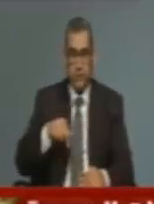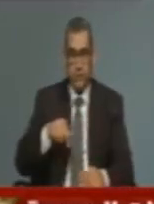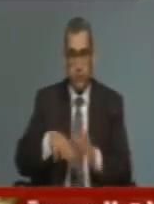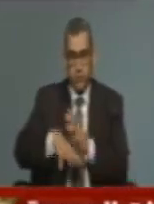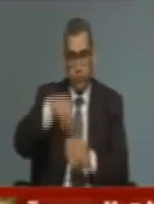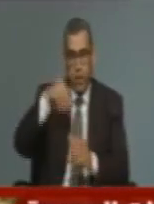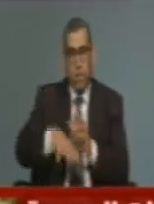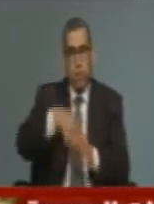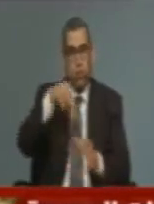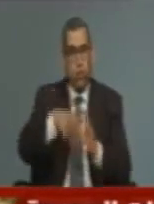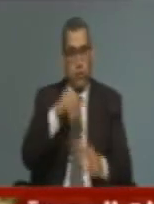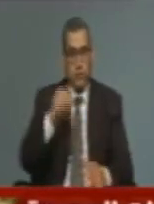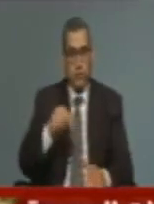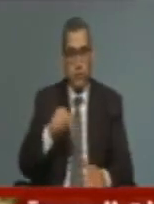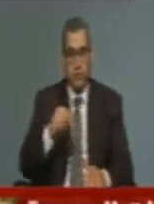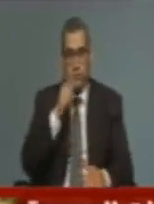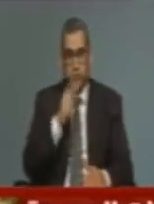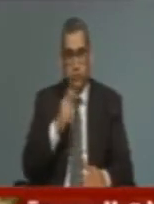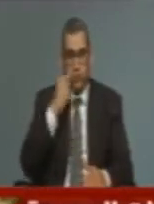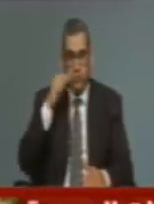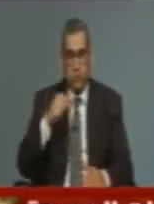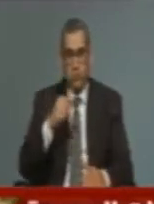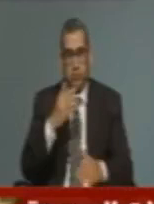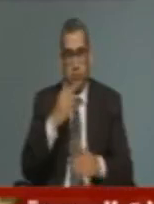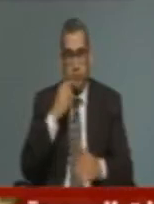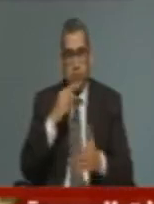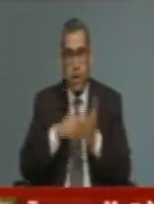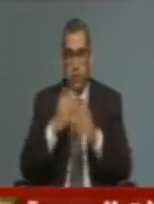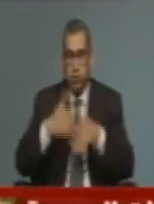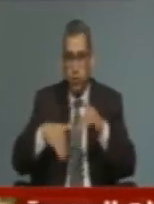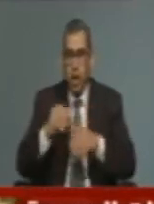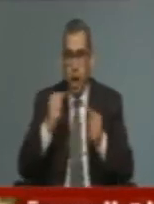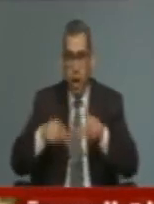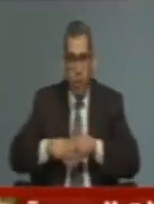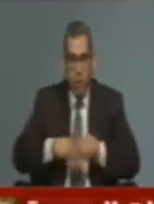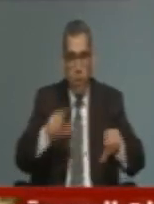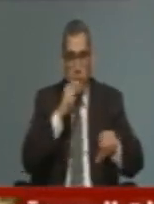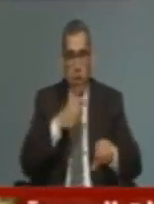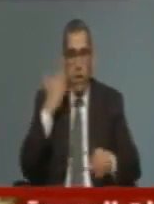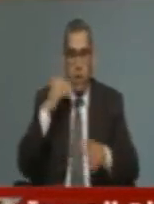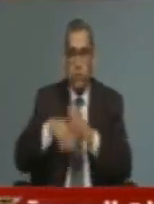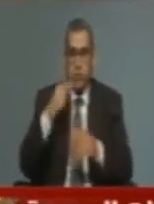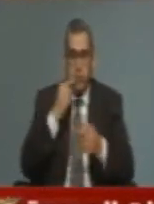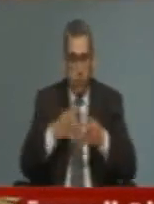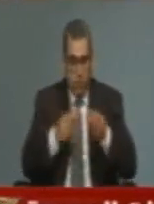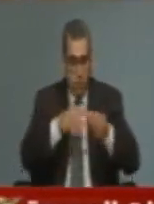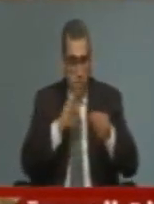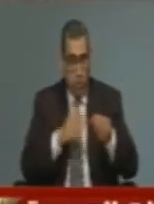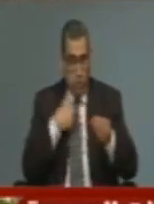مشاريع زي البنية الأساسية اللي بنتكلم عليها ديت المواد بتاعتها موجودة في مصر في الغالب